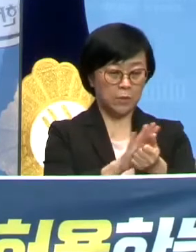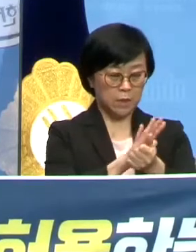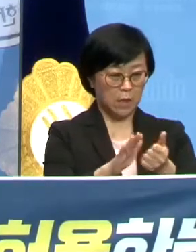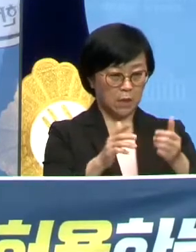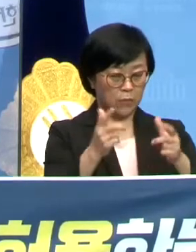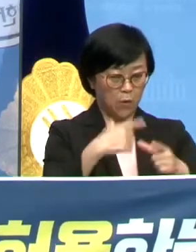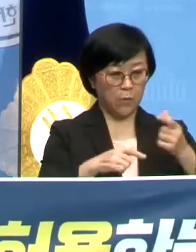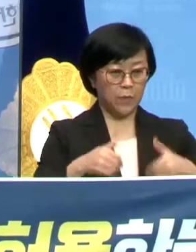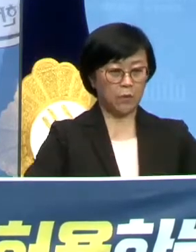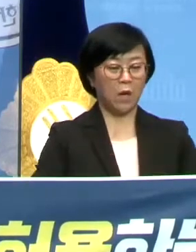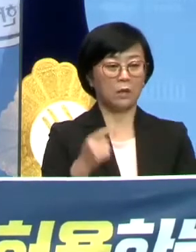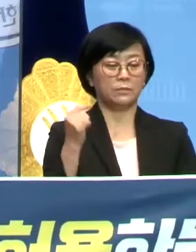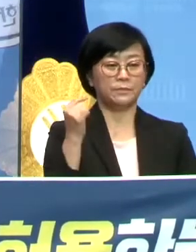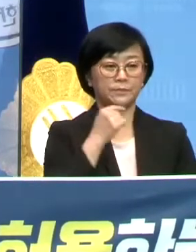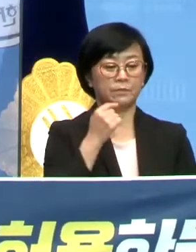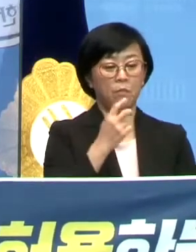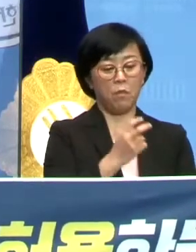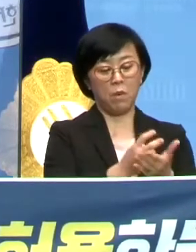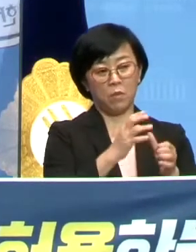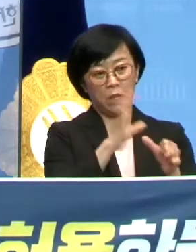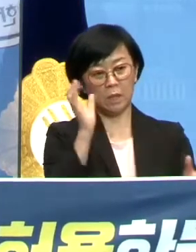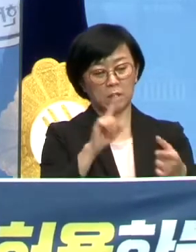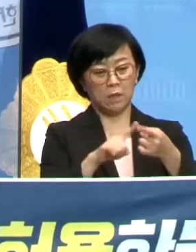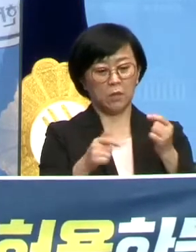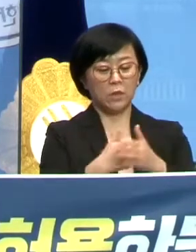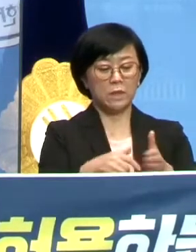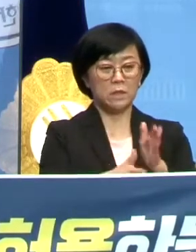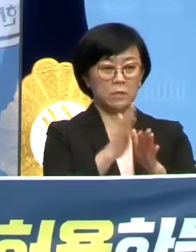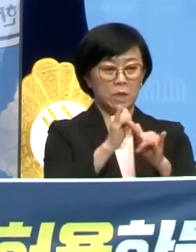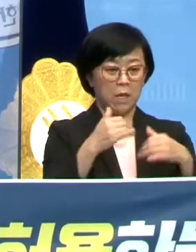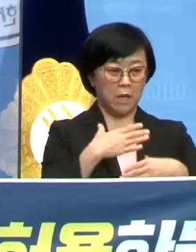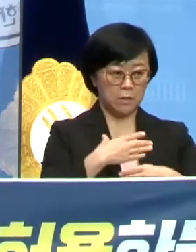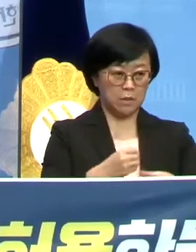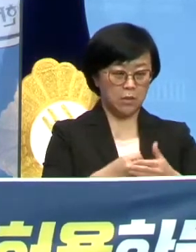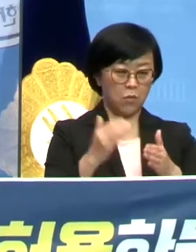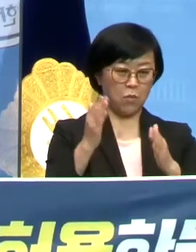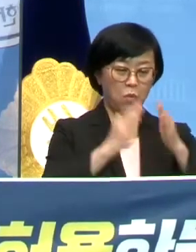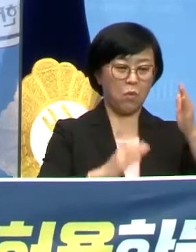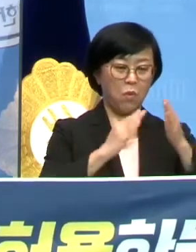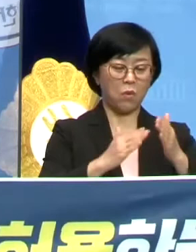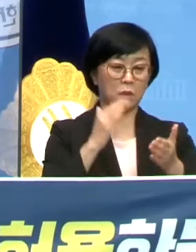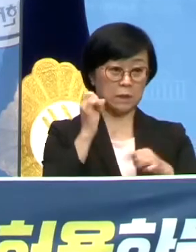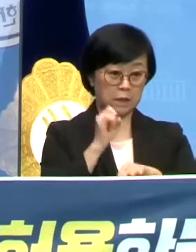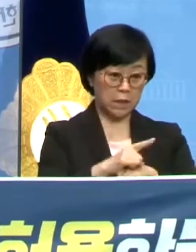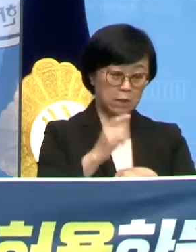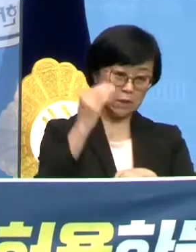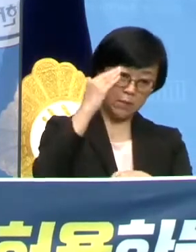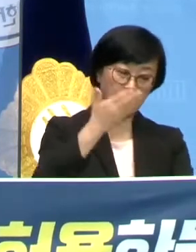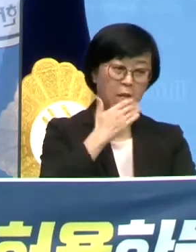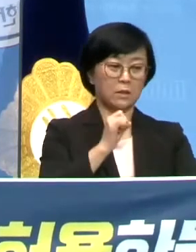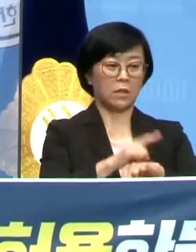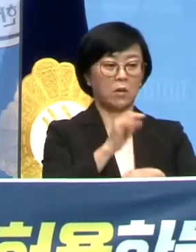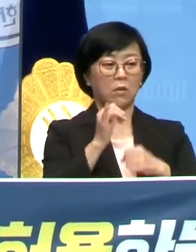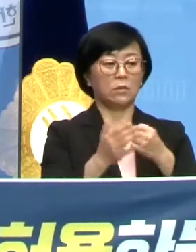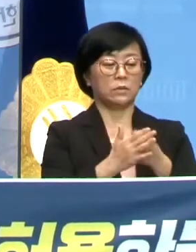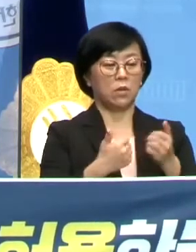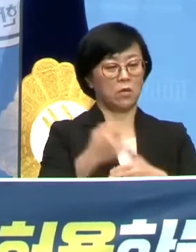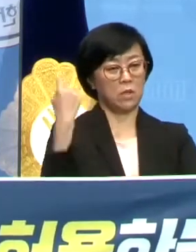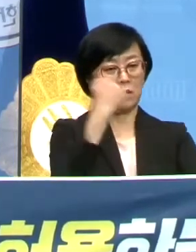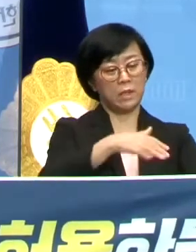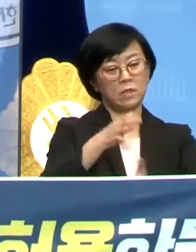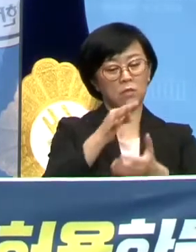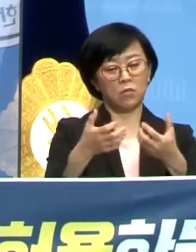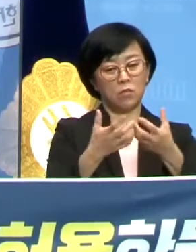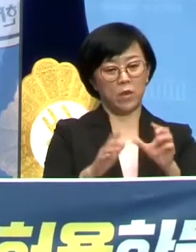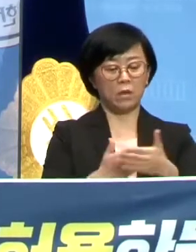영역의 규제를 완화하는 데 목적을 두고 있고 시민의 안전 공공성 침에 가능성이 큽니다 더구나 기획재정부에 과도한 지위를